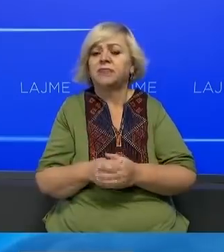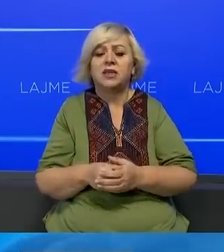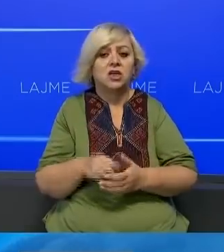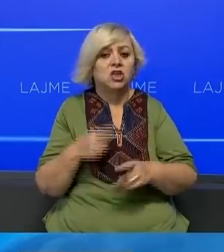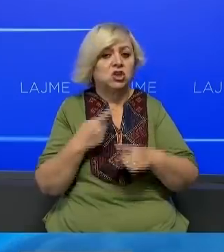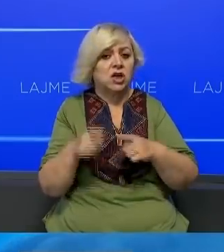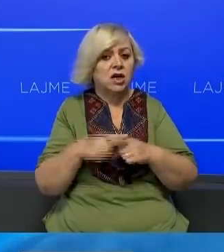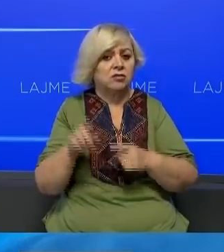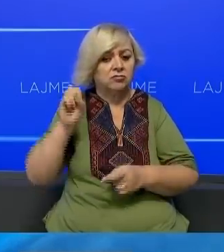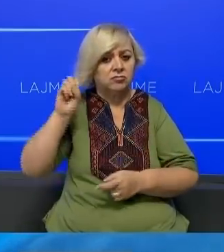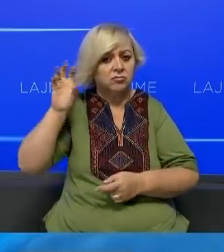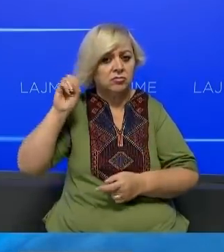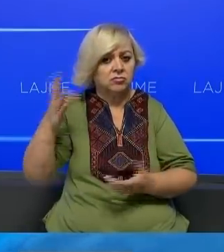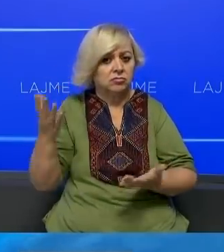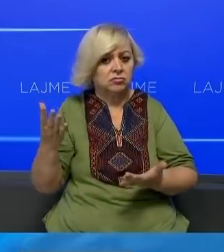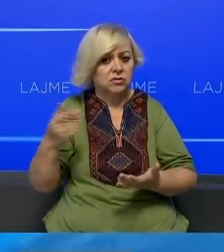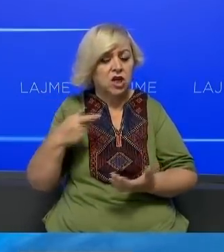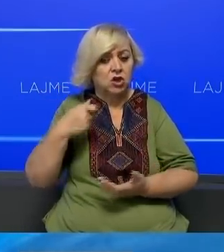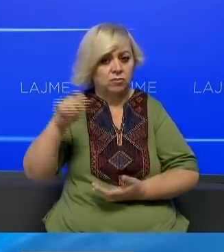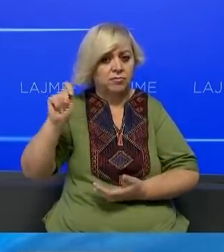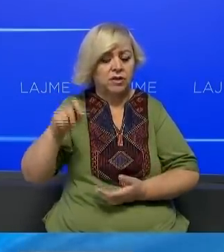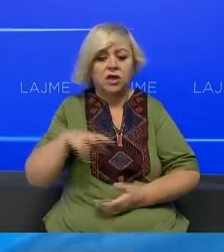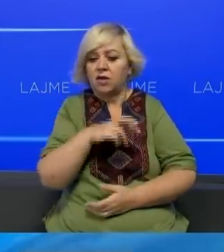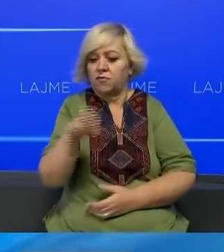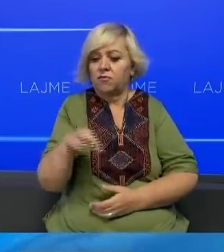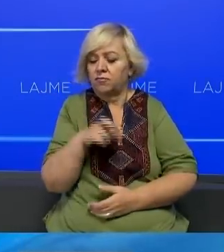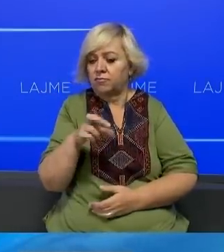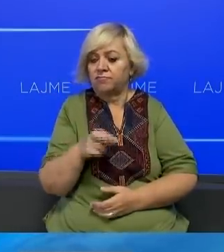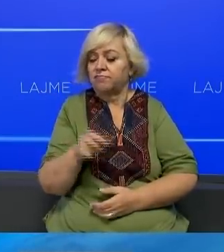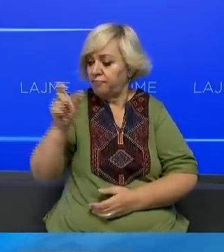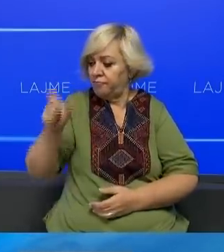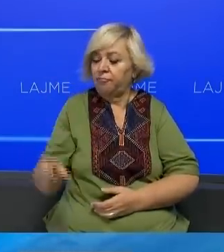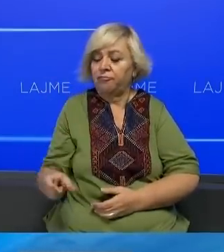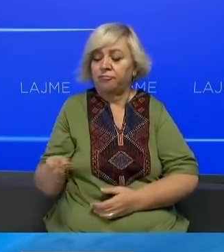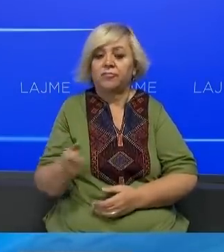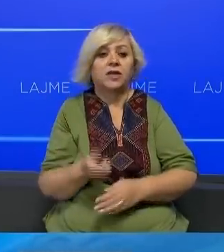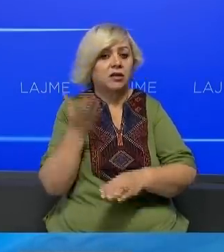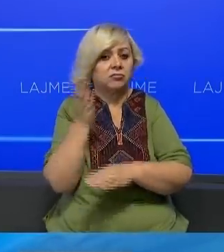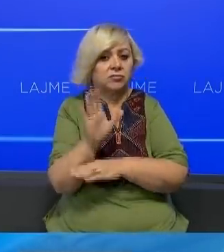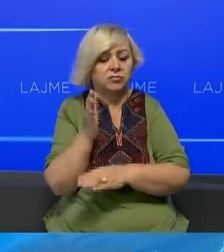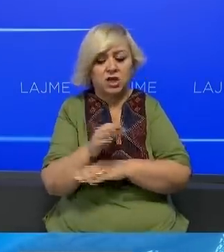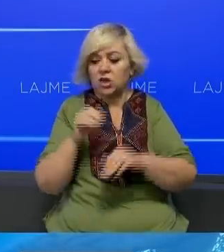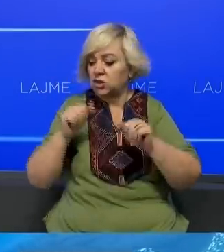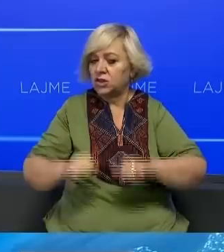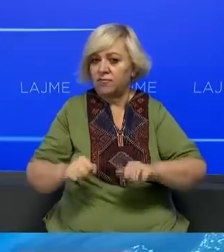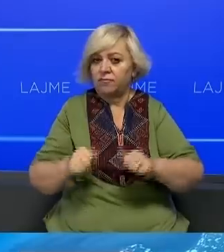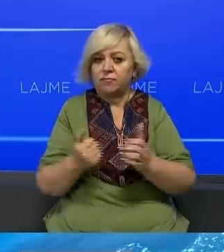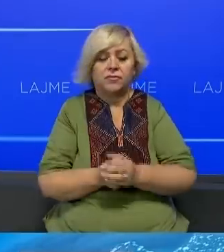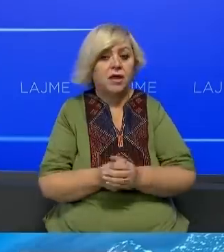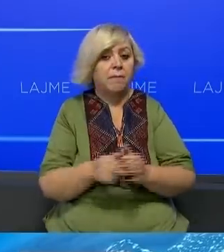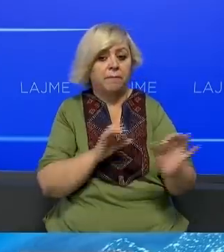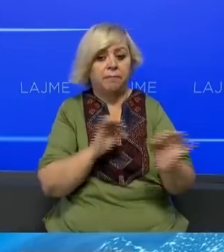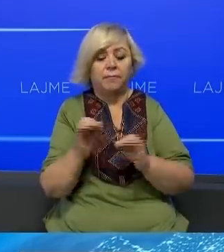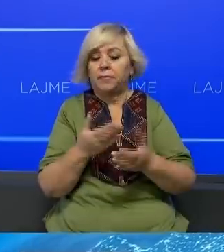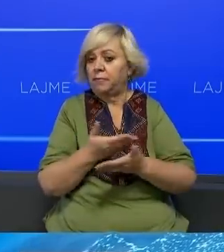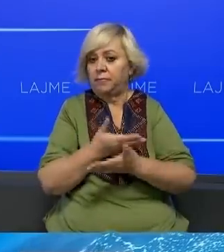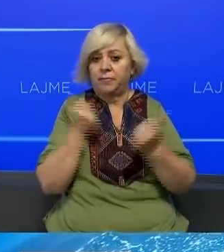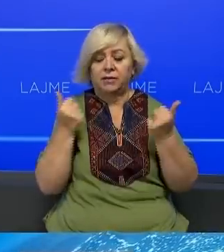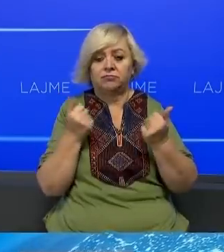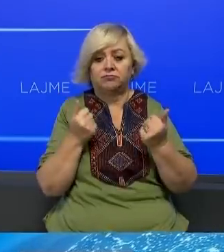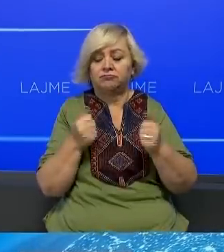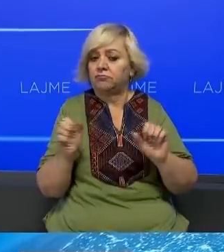të ngritjes enorme të çmimit në Evropë. Sipas partisë më të madhe opozitare, qeveria ka lënë vendin tërësisht të papërgatitur për të përballur